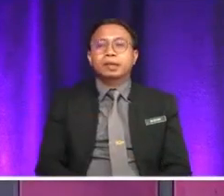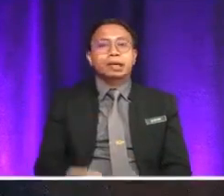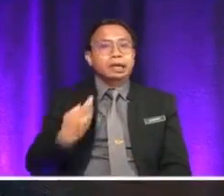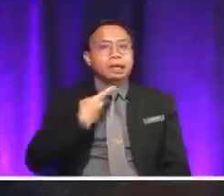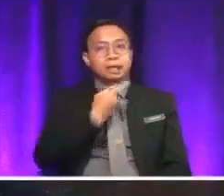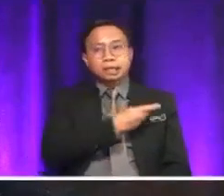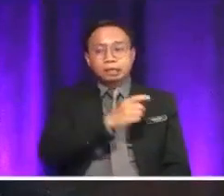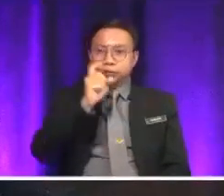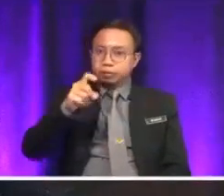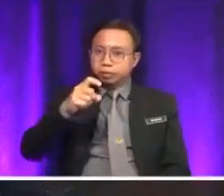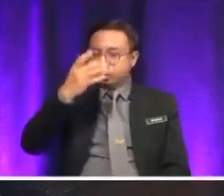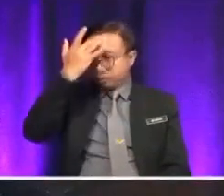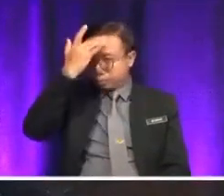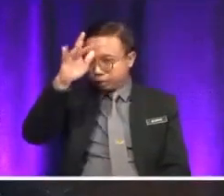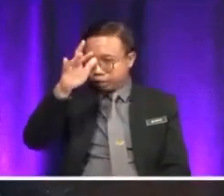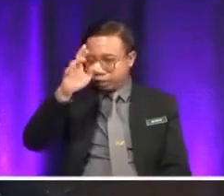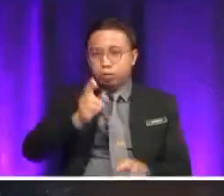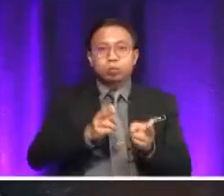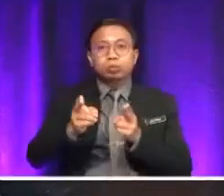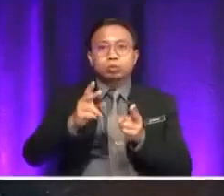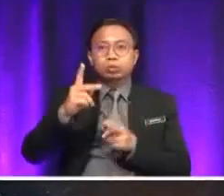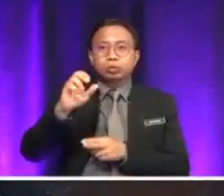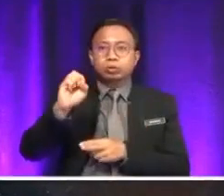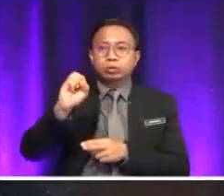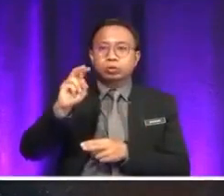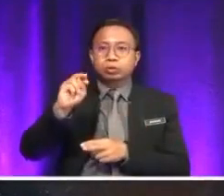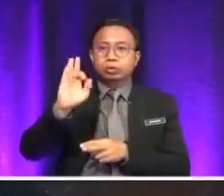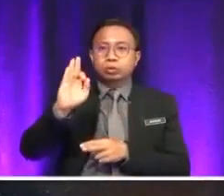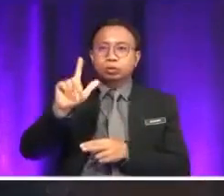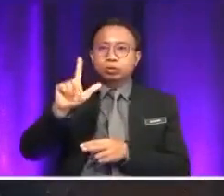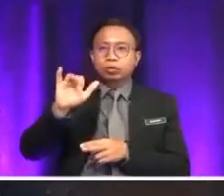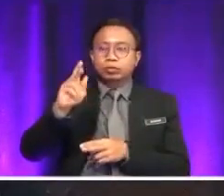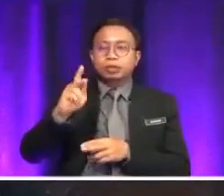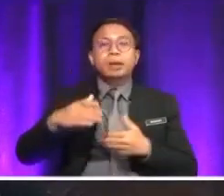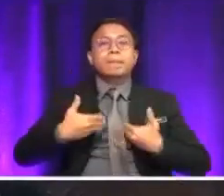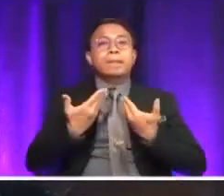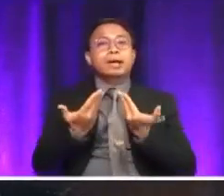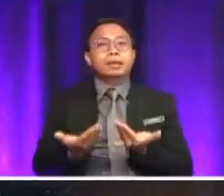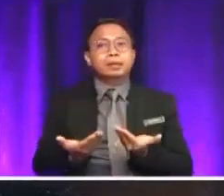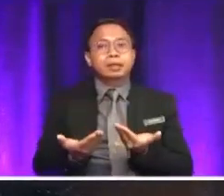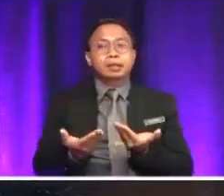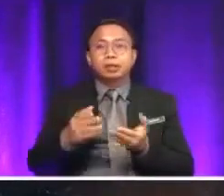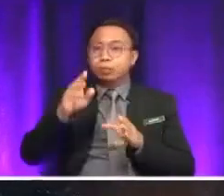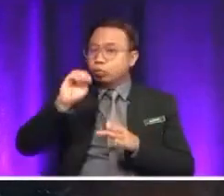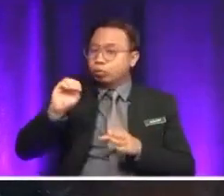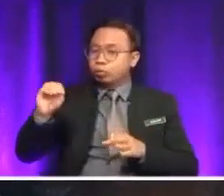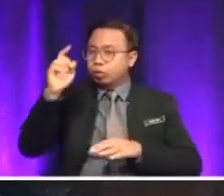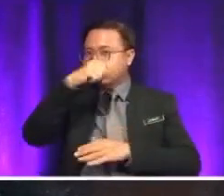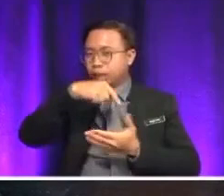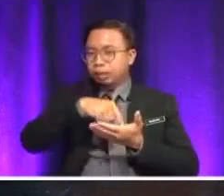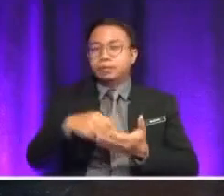kena pandai untuk menangani konflik dan juga stres cikgu Baik cikgu, bagaimana pentasiran murid-murid kita cikgu? Kalau kita dapat